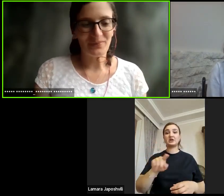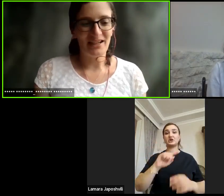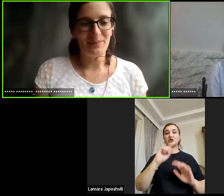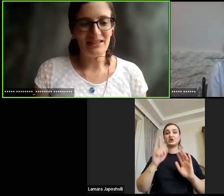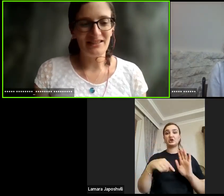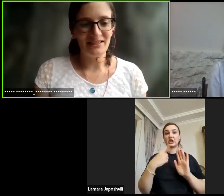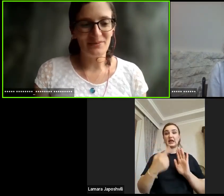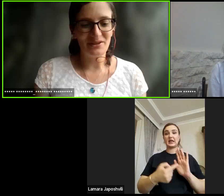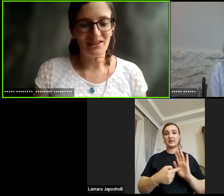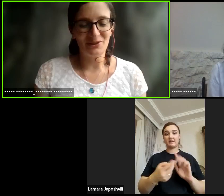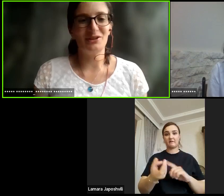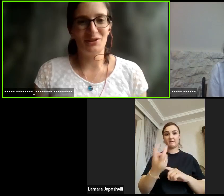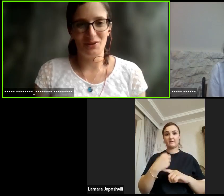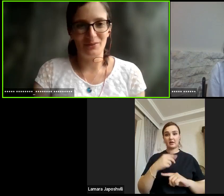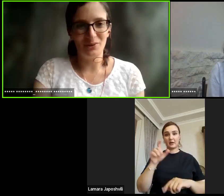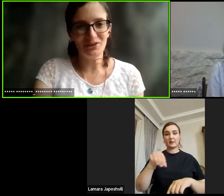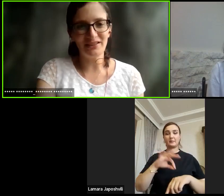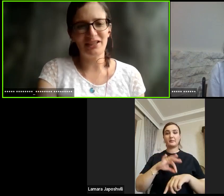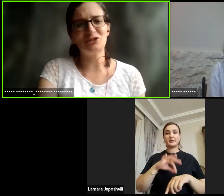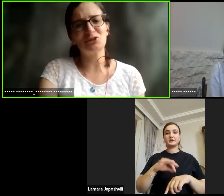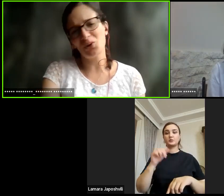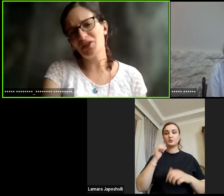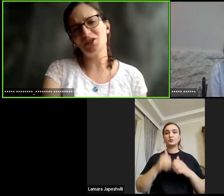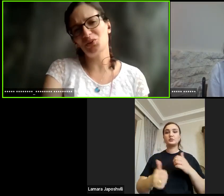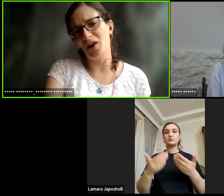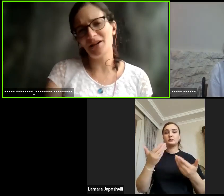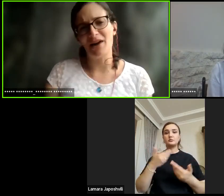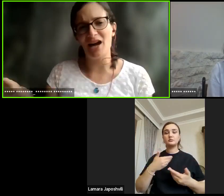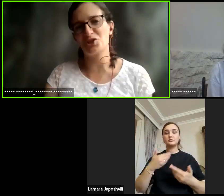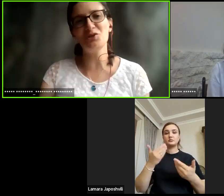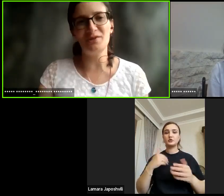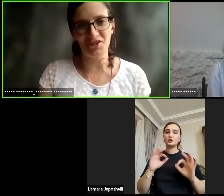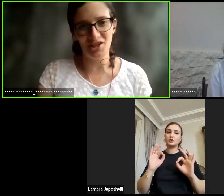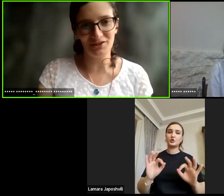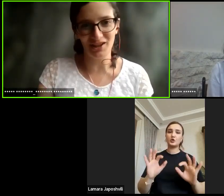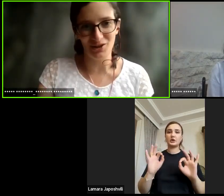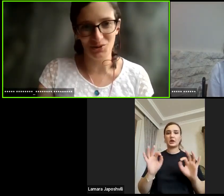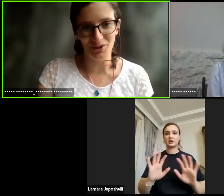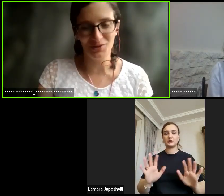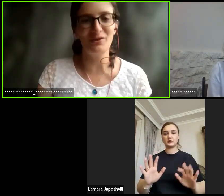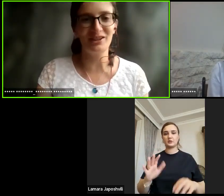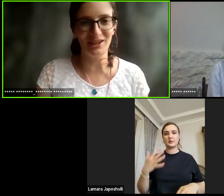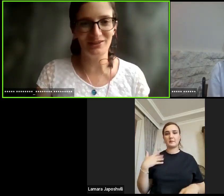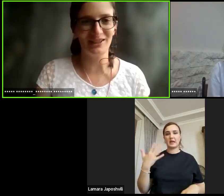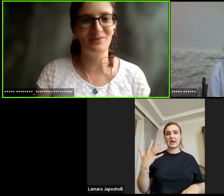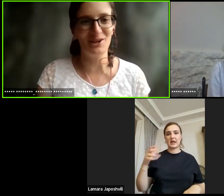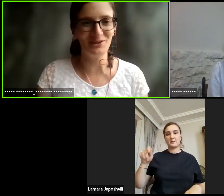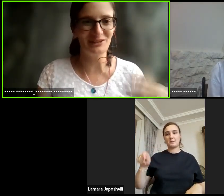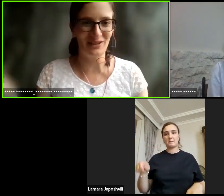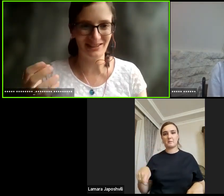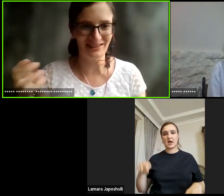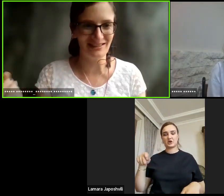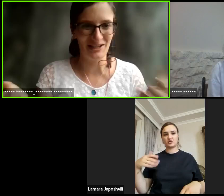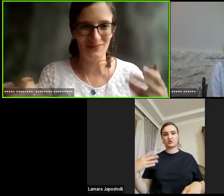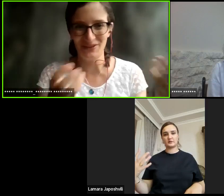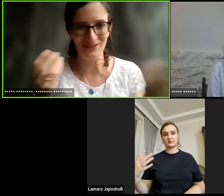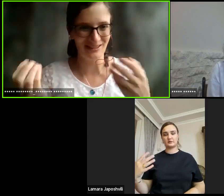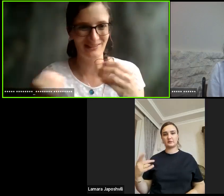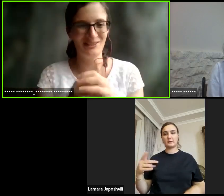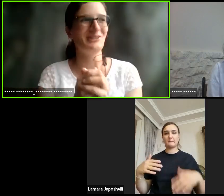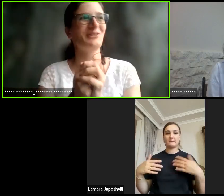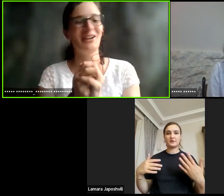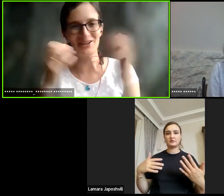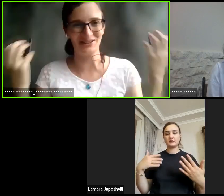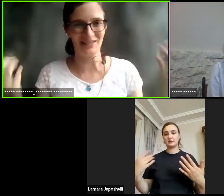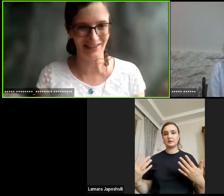ხოლმე პაციენტებისგან, როდესაც ჩვენთან მოდიან, აი სწორია თუ არა მარჯვნივ მიჭირავს ხელჯოხი. ჩვენ ვეკითხებით ახლა მარჯვენას მარცხენას არაფერი